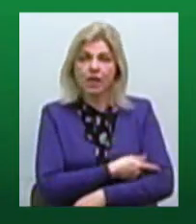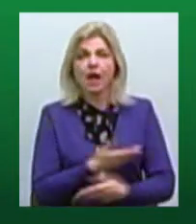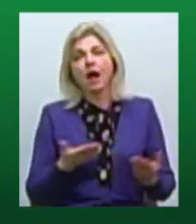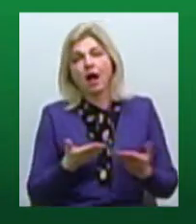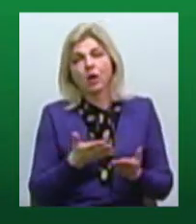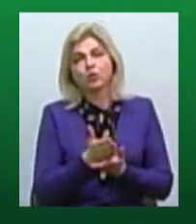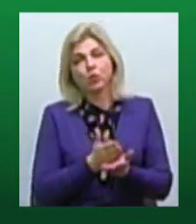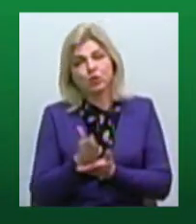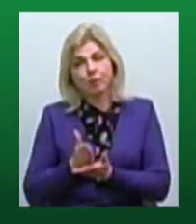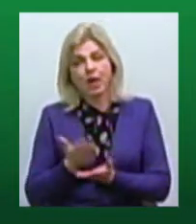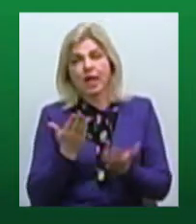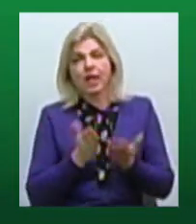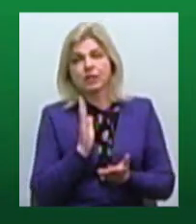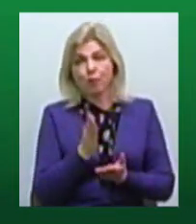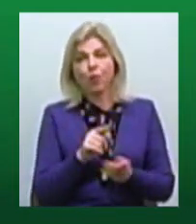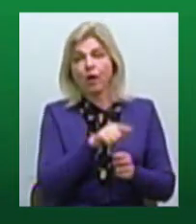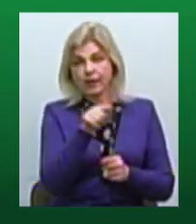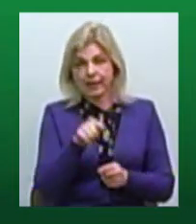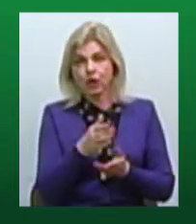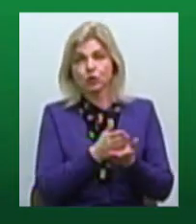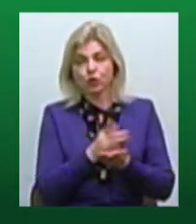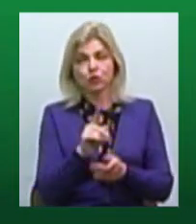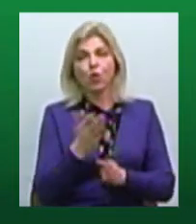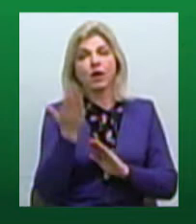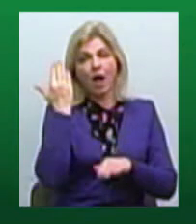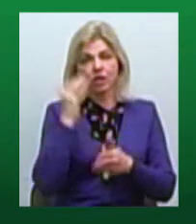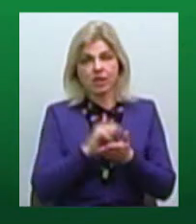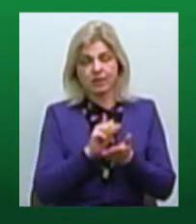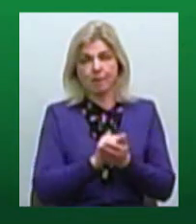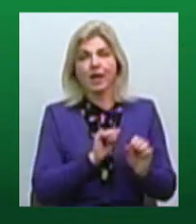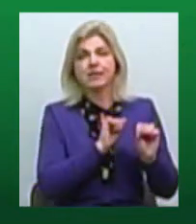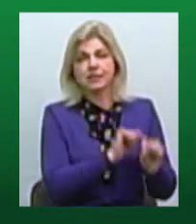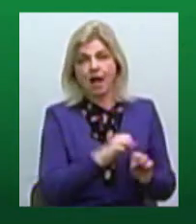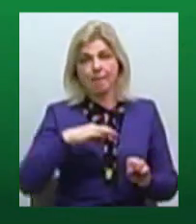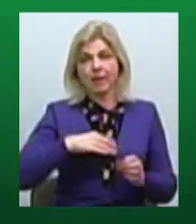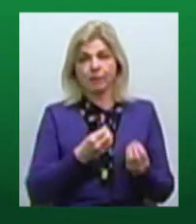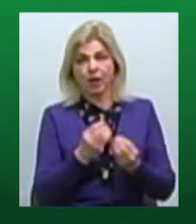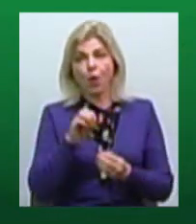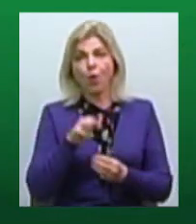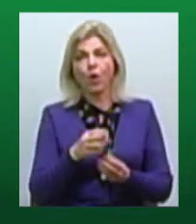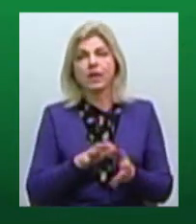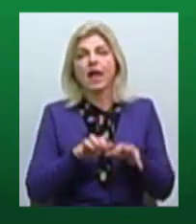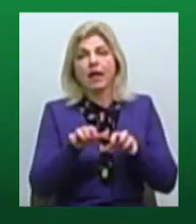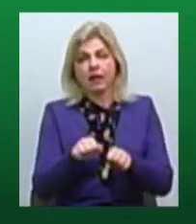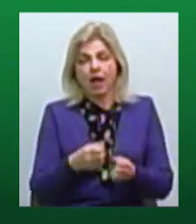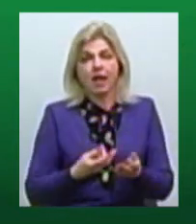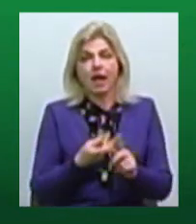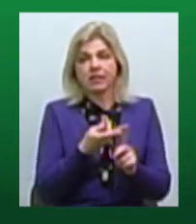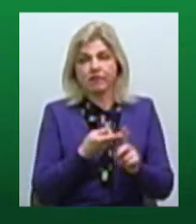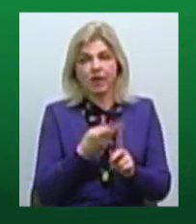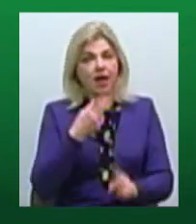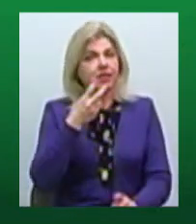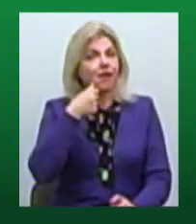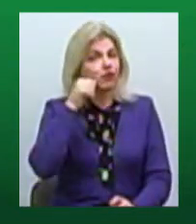я сейчас и будут тишь службы еще и раньше занималась за христом предприимчивее трейдер ства agera единство ванной вчера придумала я то